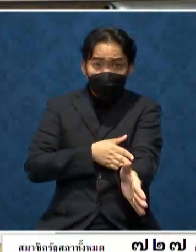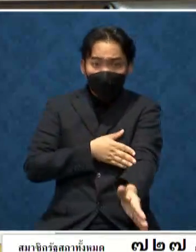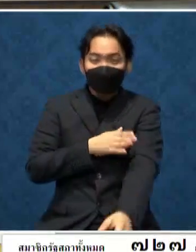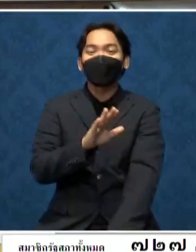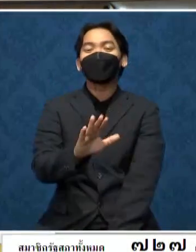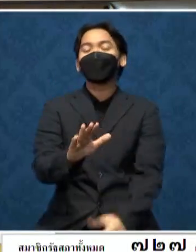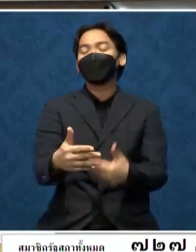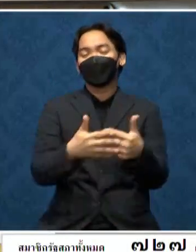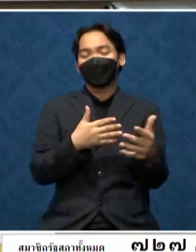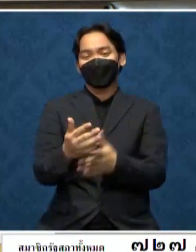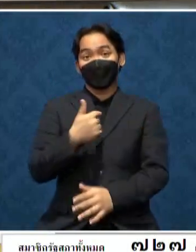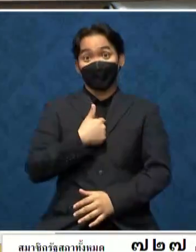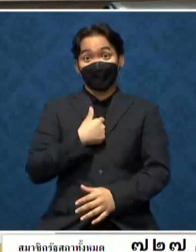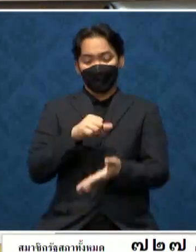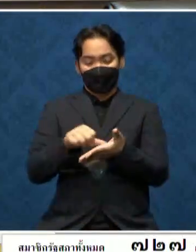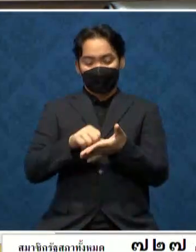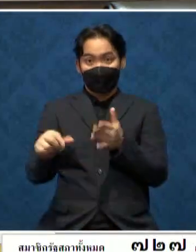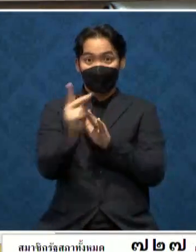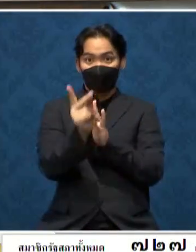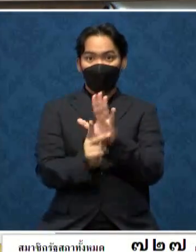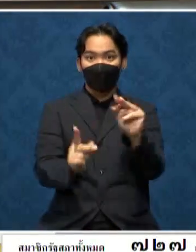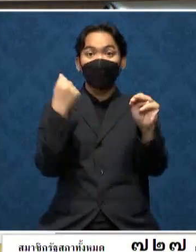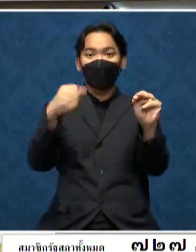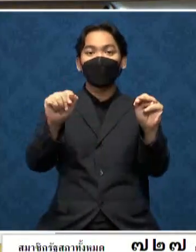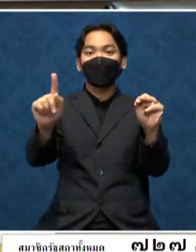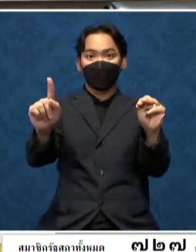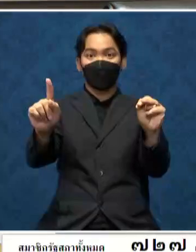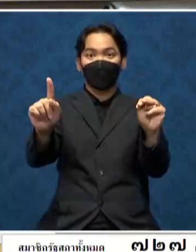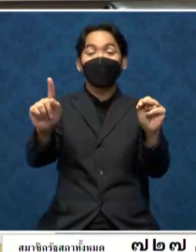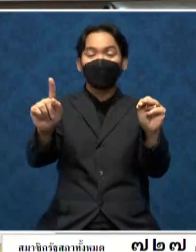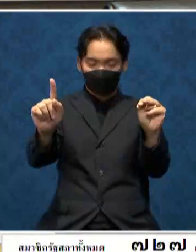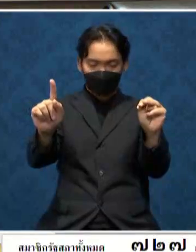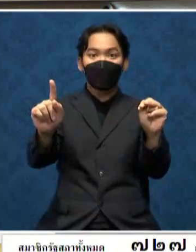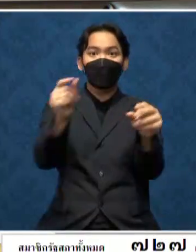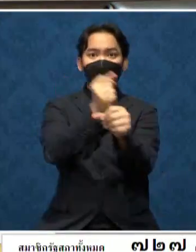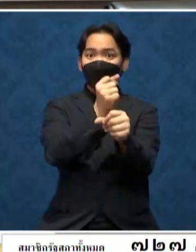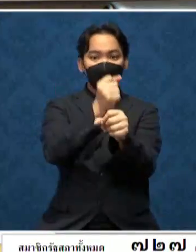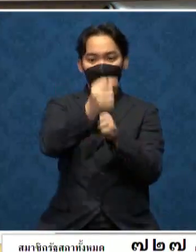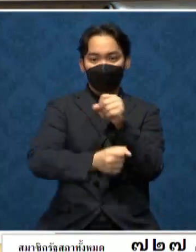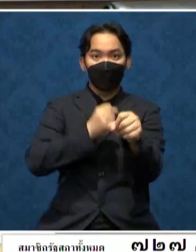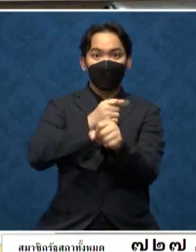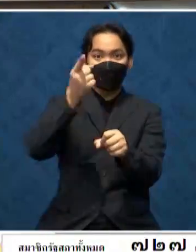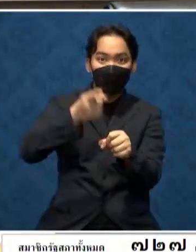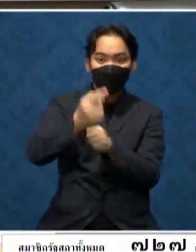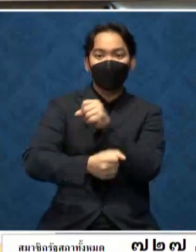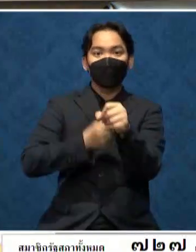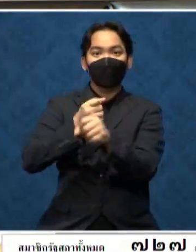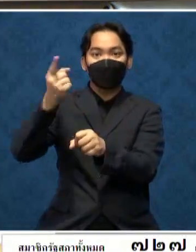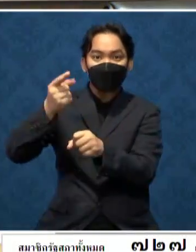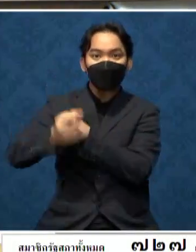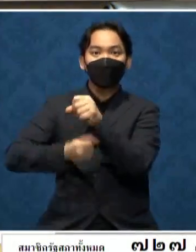ไขในมาตรา 11ว่าอย่างน้อยต้องดำเนินการทุกปีนะครับ